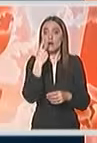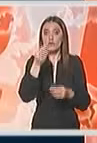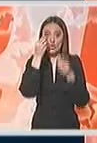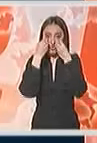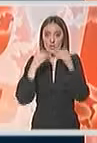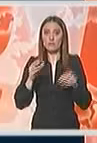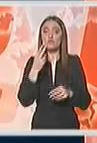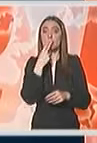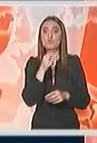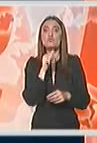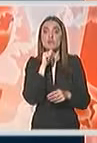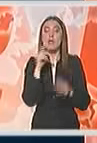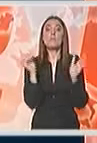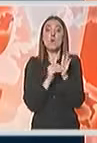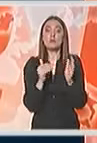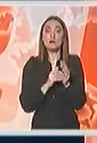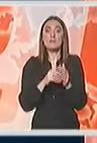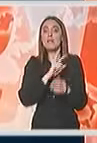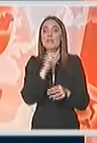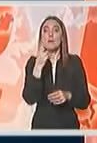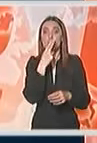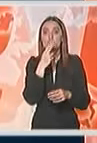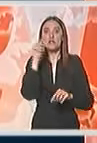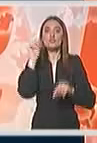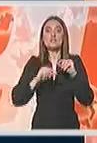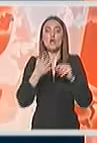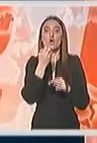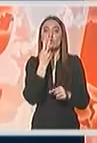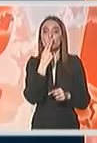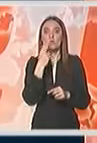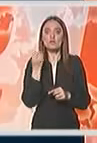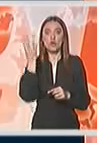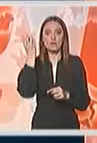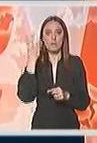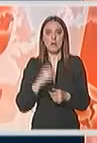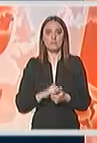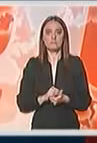štetnost pušenja, ali i na potrebu da se nepušači zaštite od duvanskog dima.